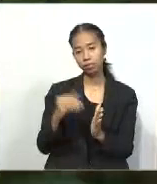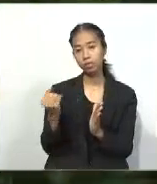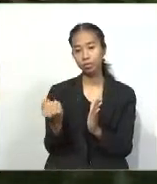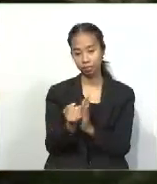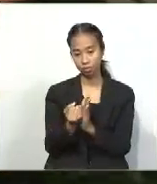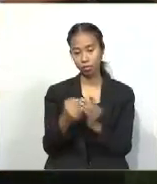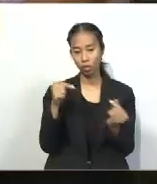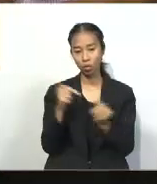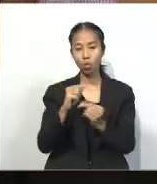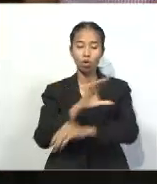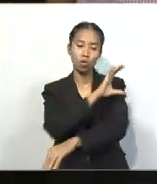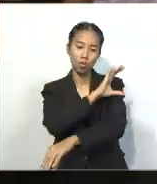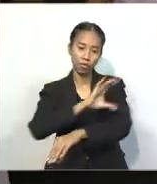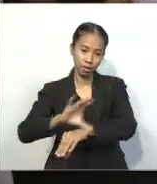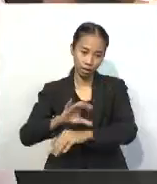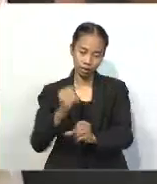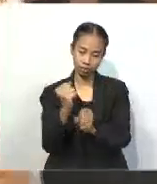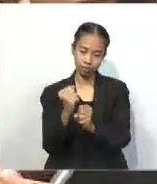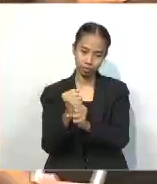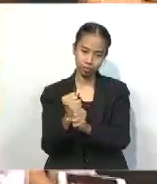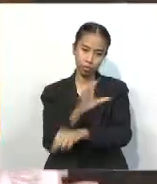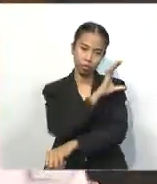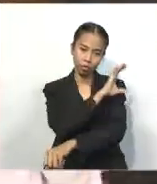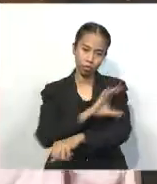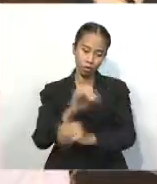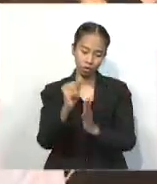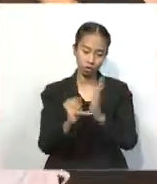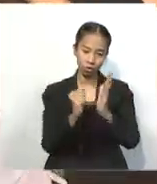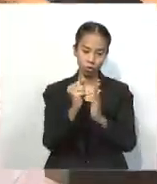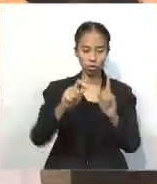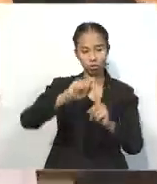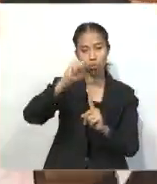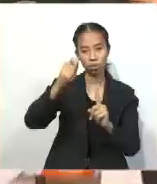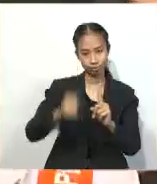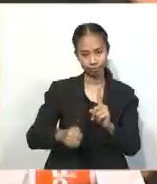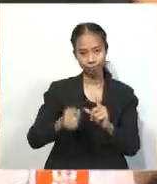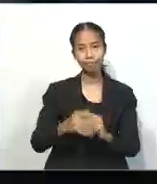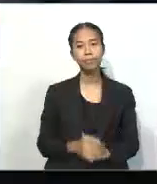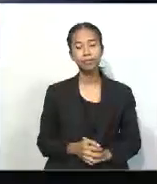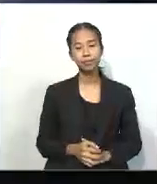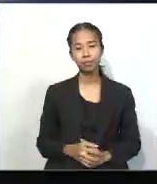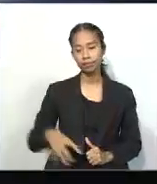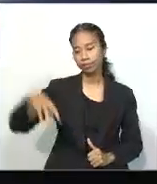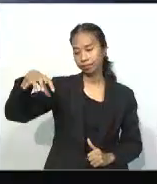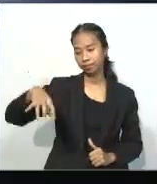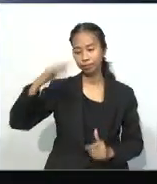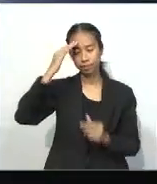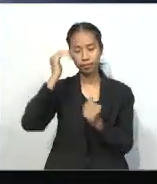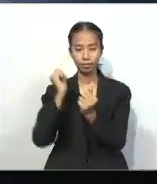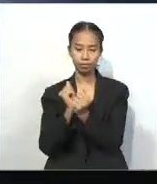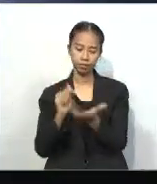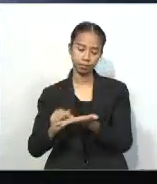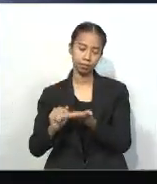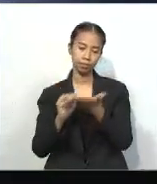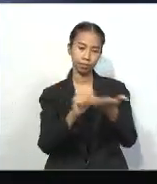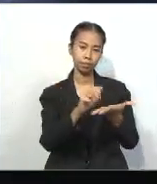นส่งมวลชนแห่งประเทศไทยดำเนินกิจการรถไฟฟ้าในจังหวัดนครราชสีมาสำนักงานตำรวจแห่งชาติเสนอการจัด